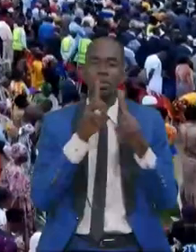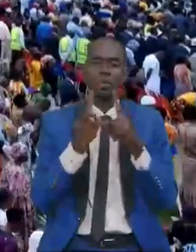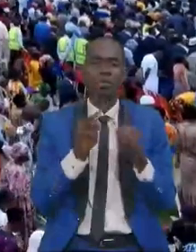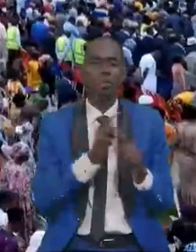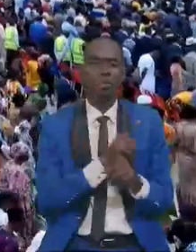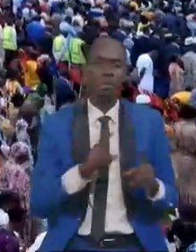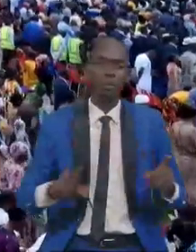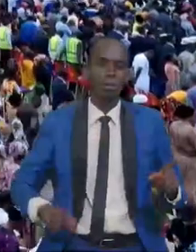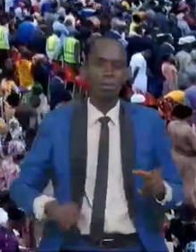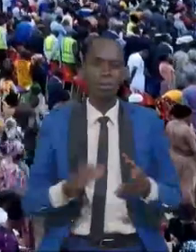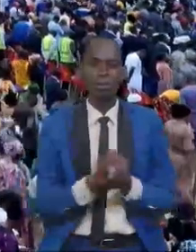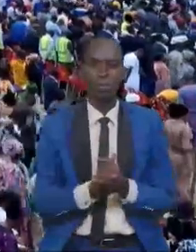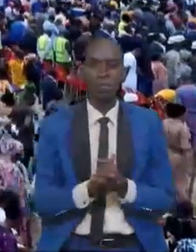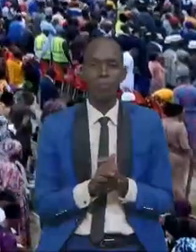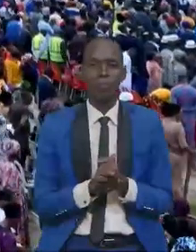Parle au Seigneur.